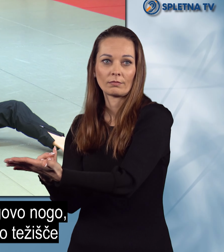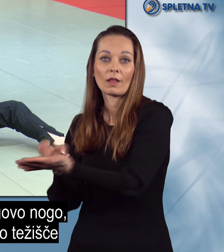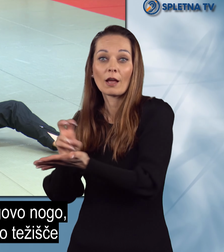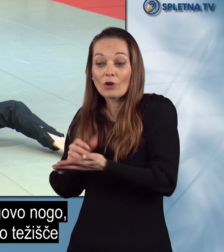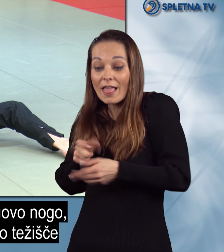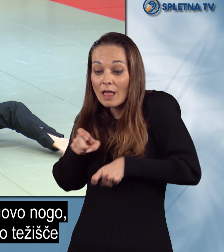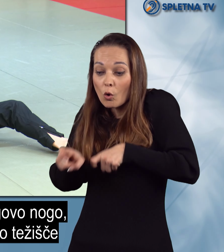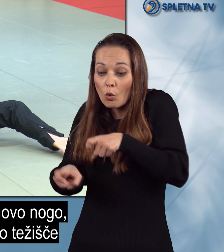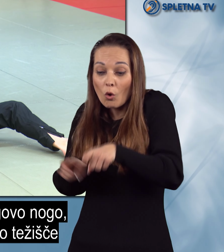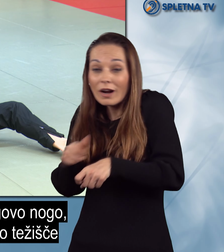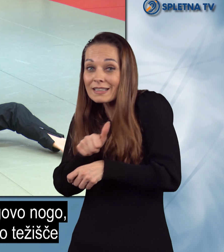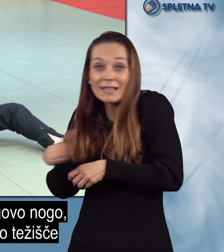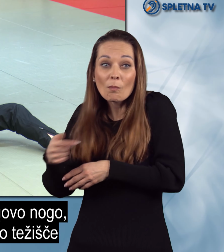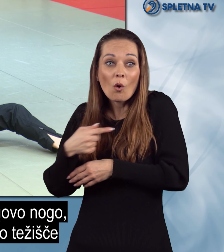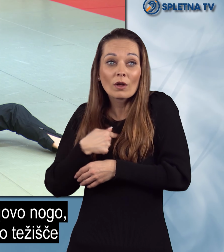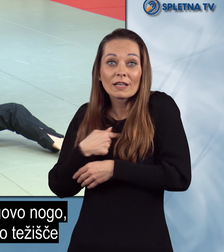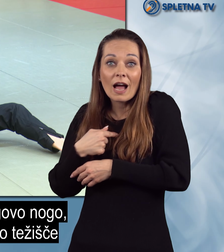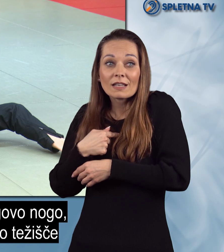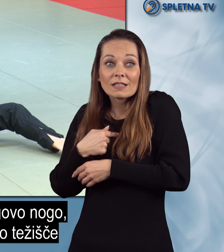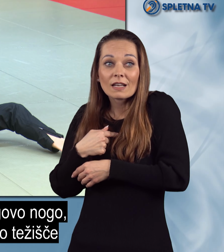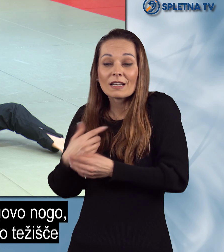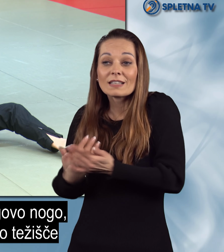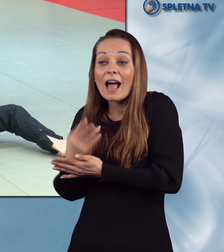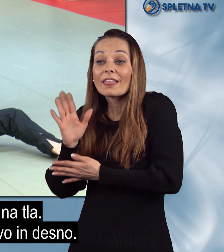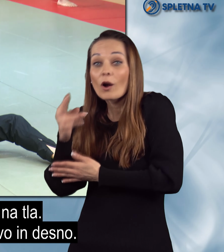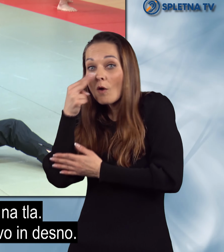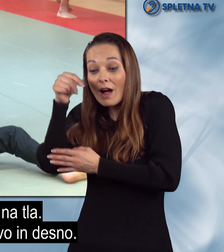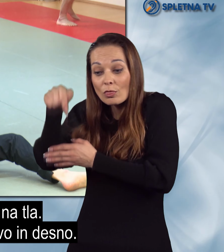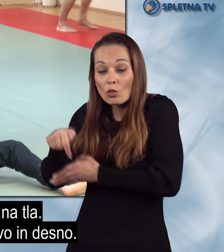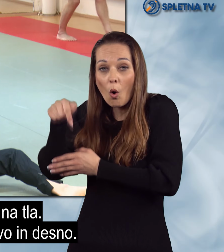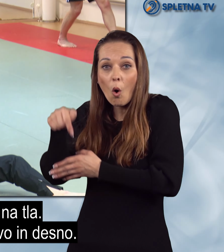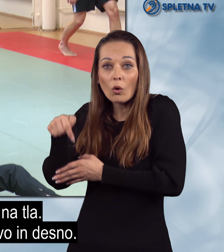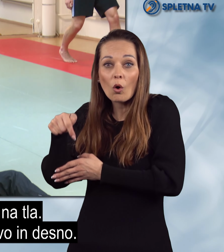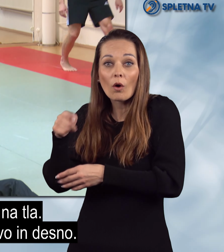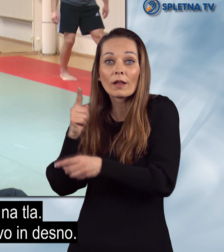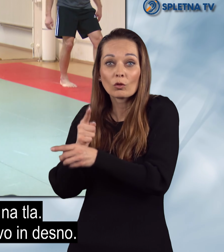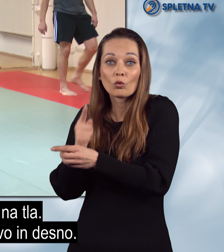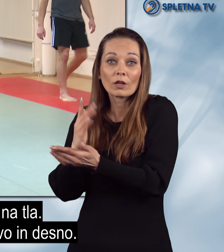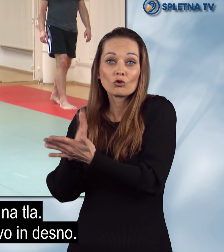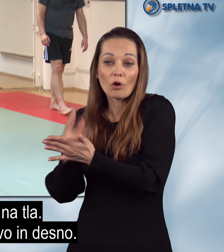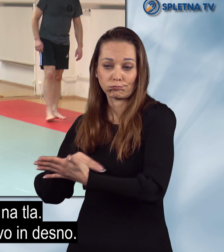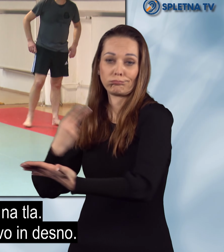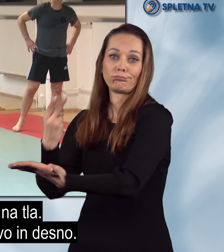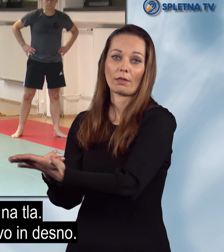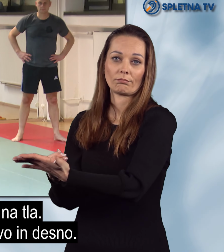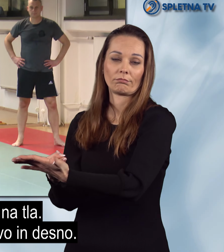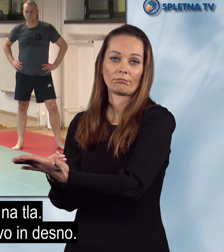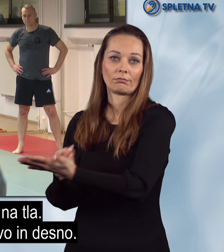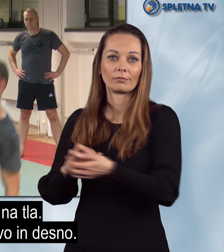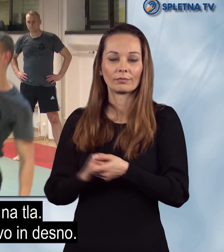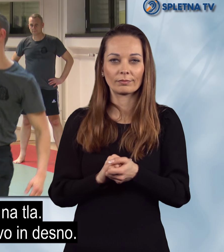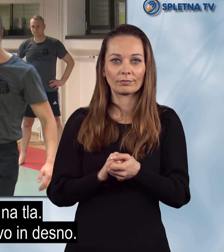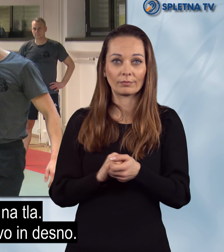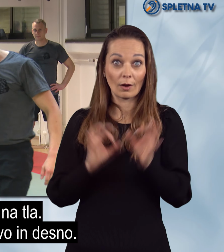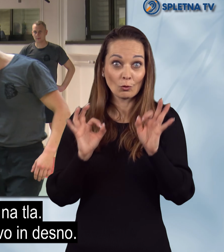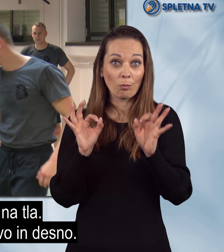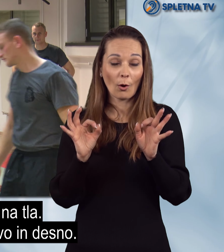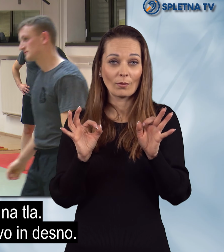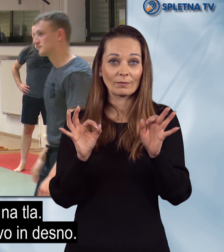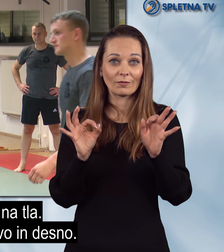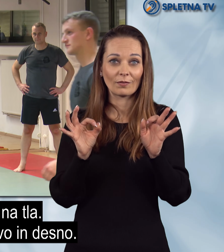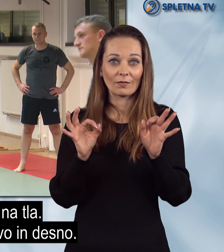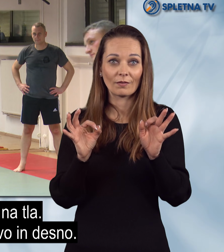pač stopim za njegovo nogo, tako je njegovo težišče že nazaj in on pade na tla. Dobro? Pa